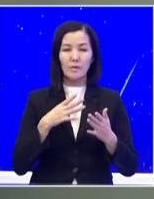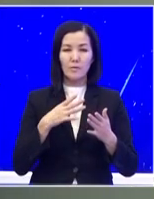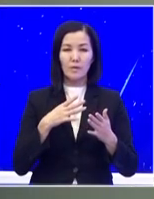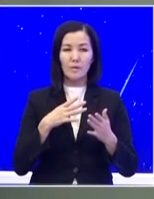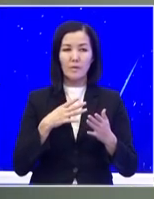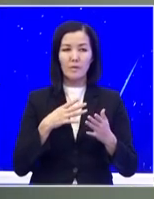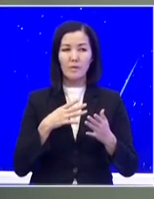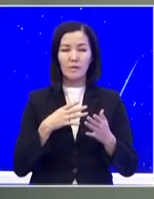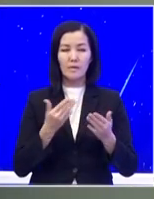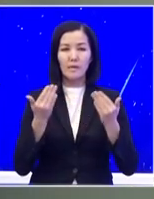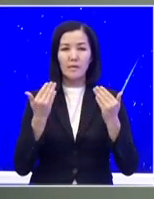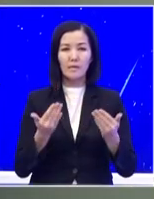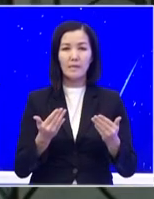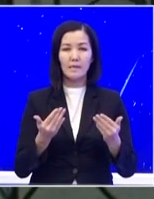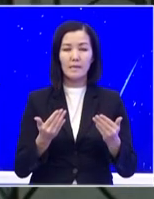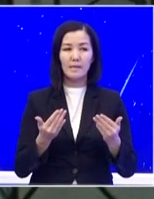Соған менен де